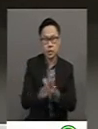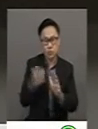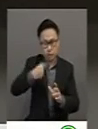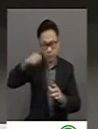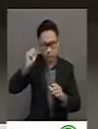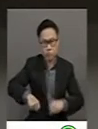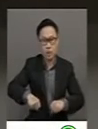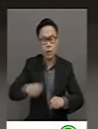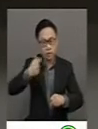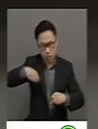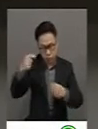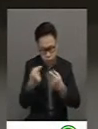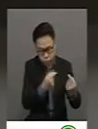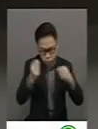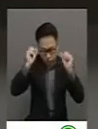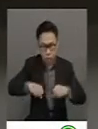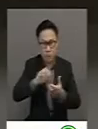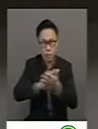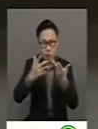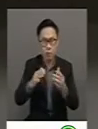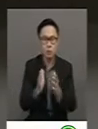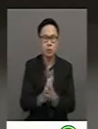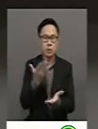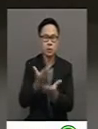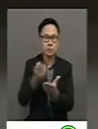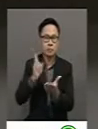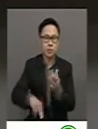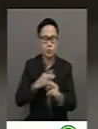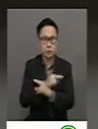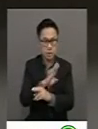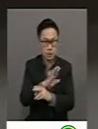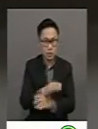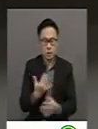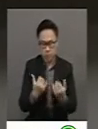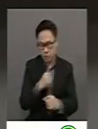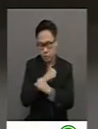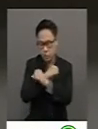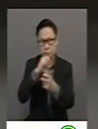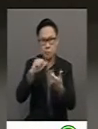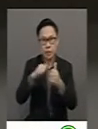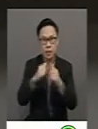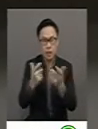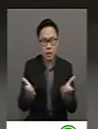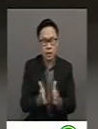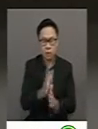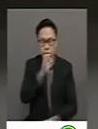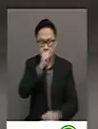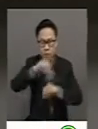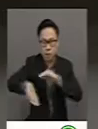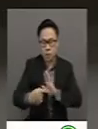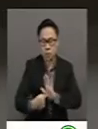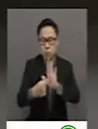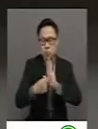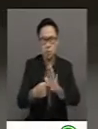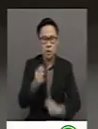งคดีต่อไปนะครับเพราะฉะนั้นเพื่อป้องกันไม่ให้เกิดความเสียหายในเรื่องของรูปคดีเนี่ยเราไม่สามารถที่จะมา